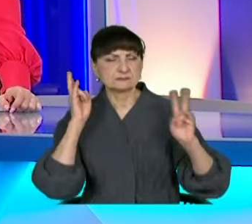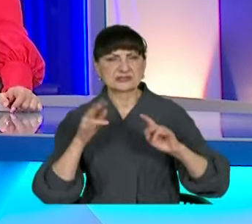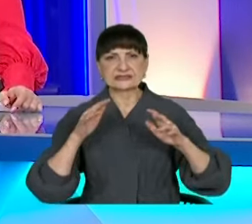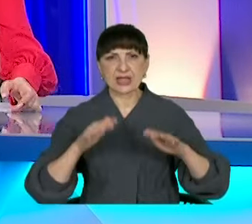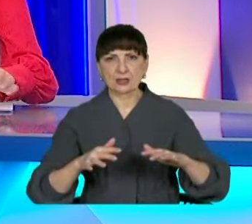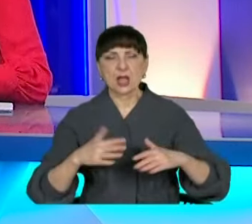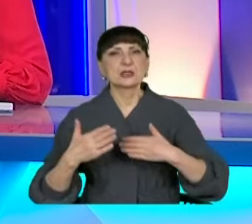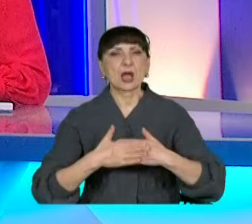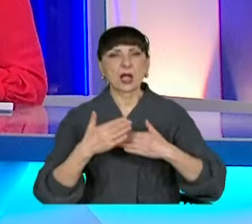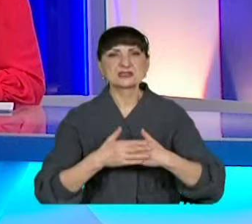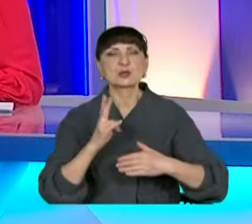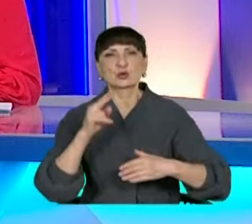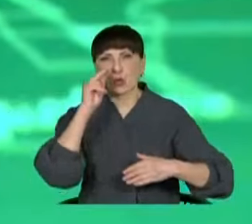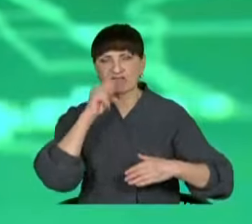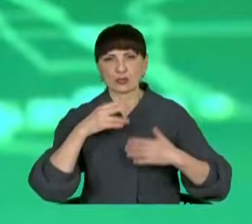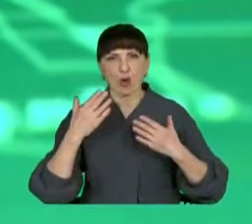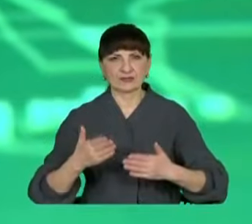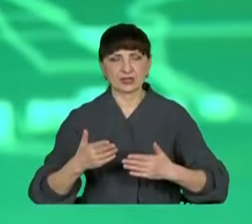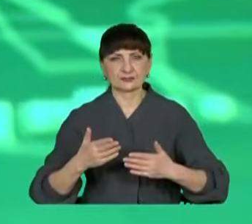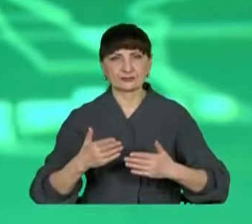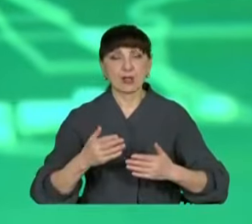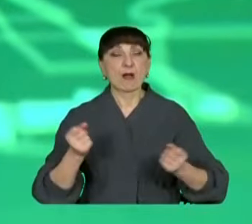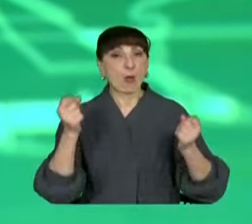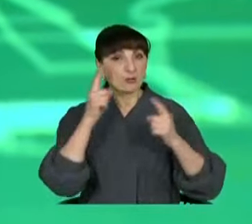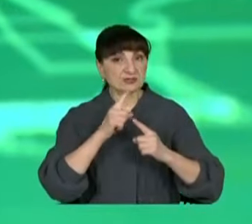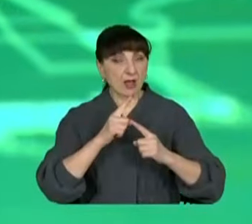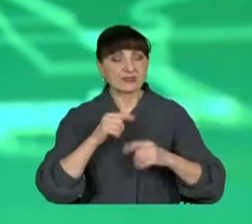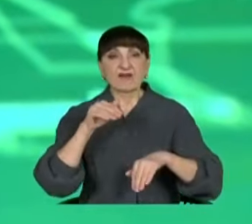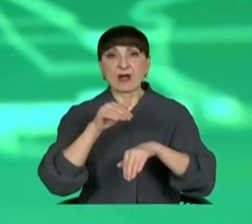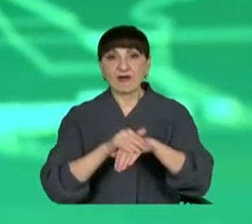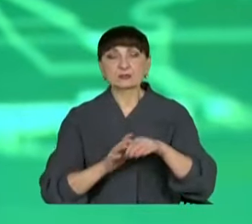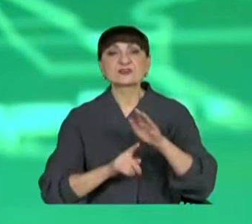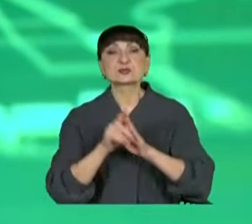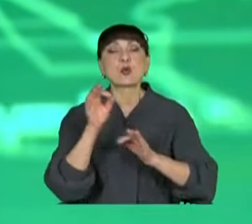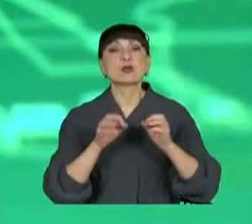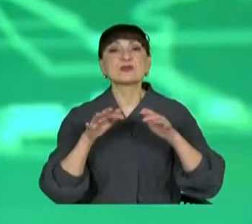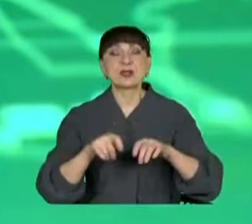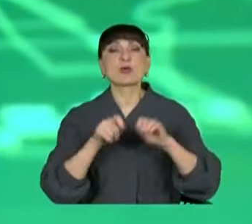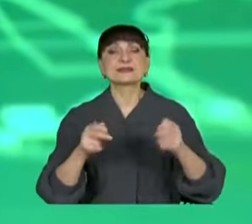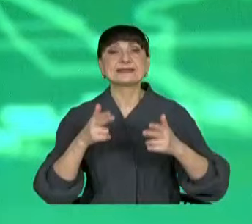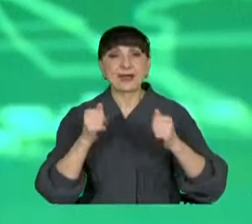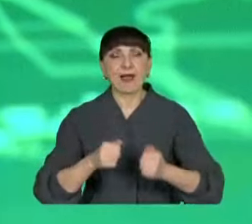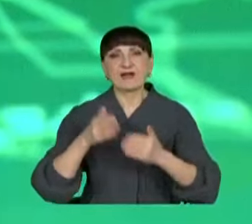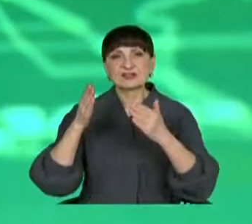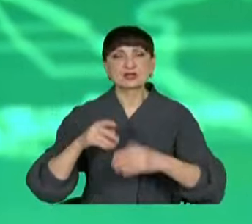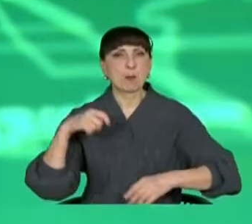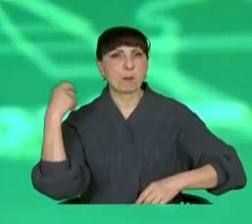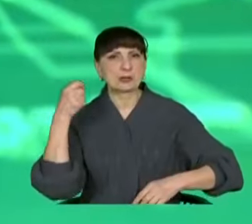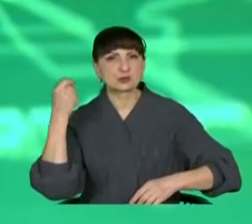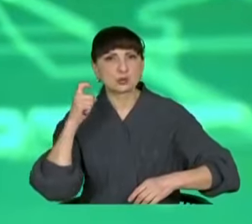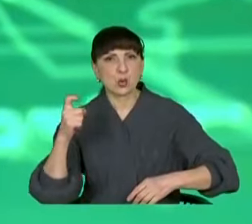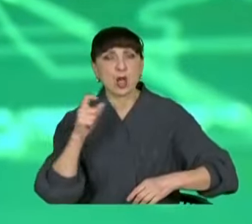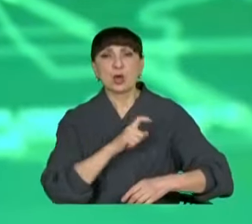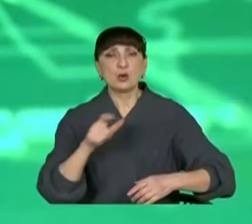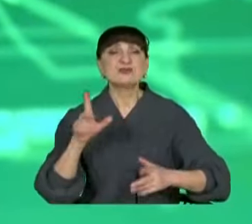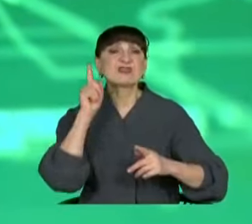и наказать виновных. Как выяснилось, по факту возбуждено уголовное дело в отношении пастуха, которому люди